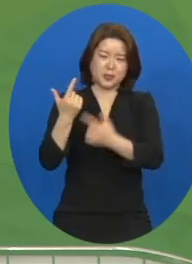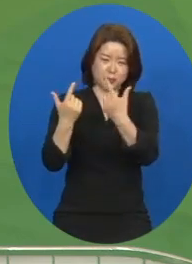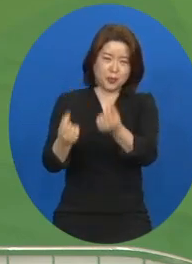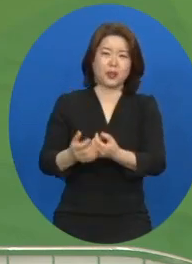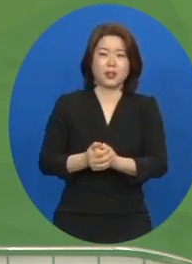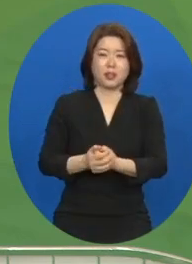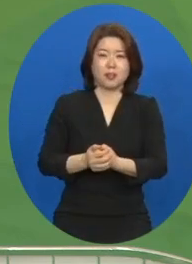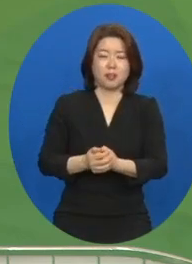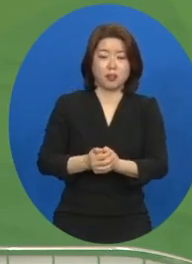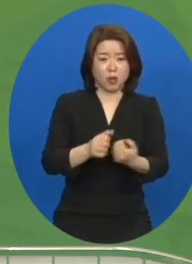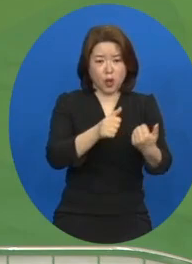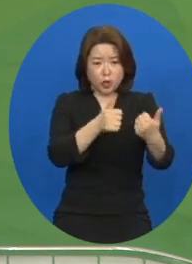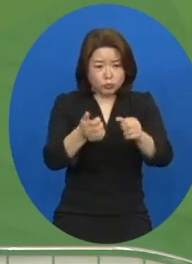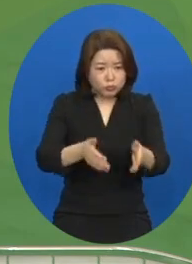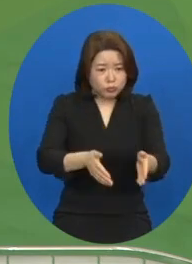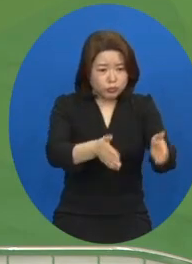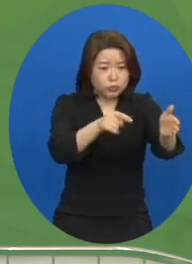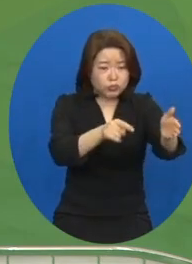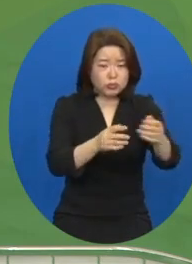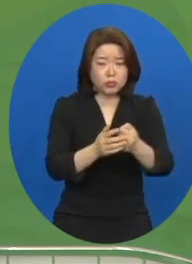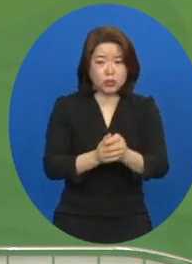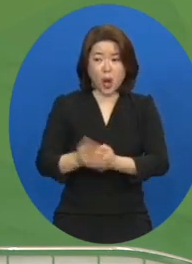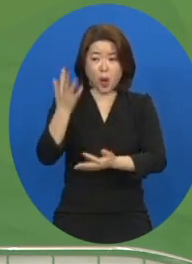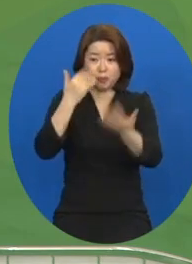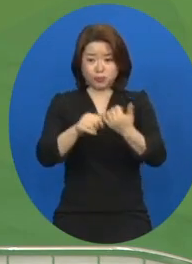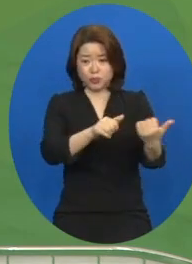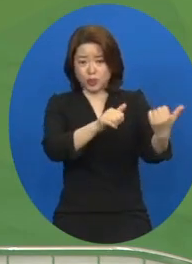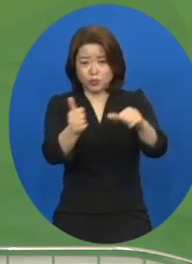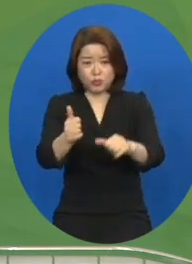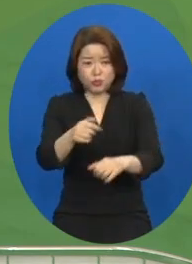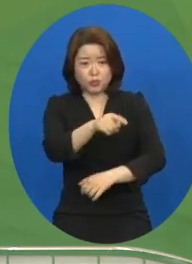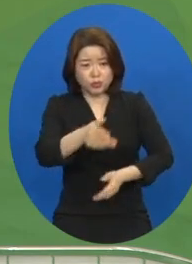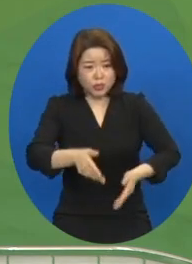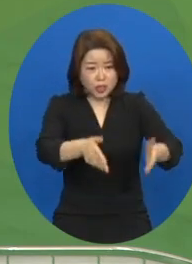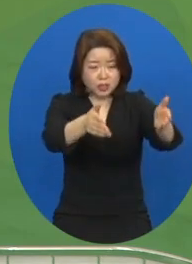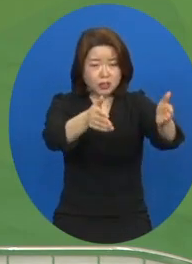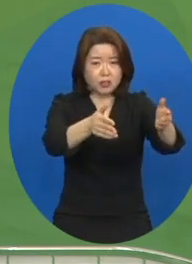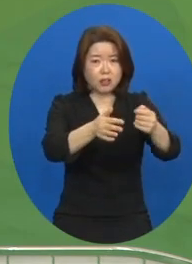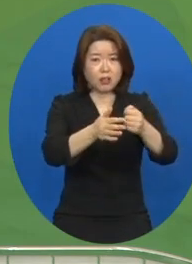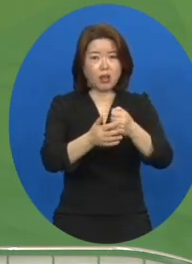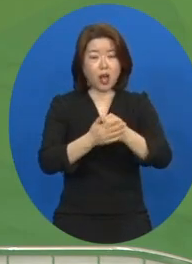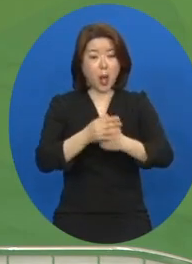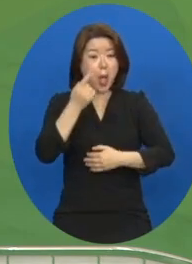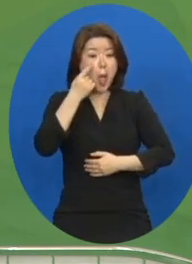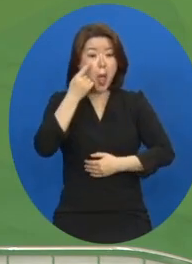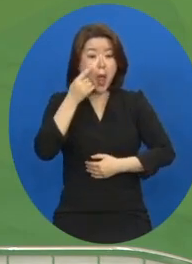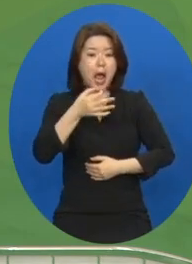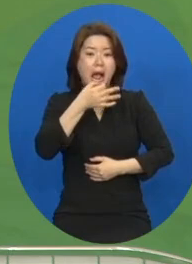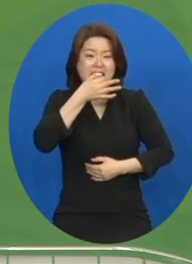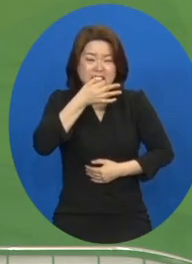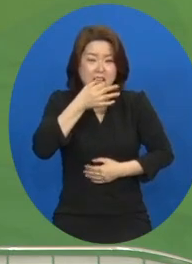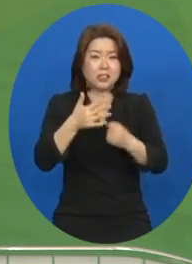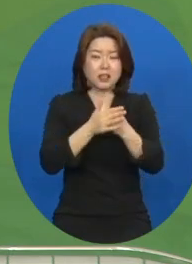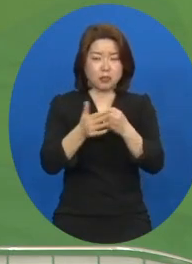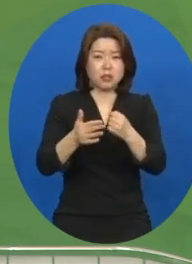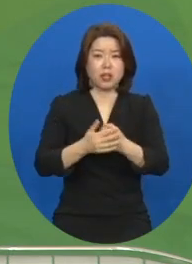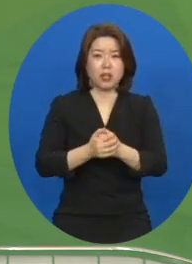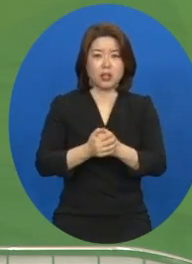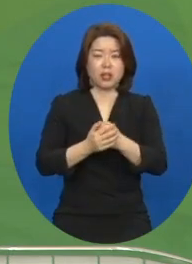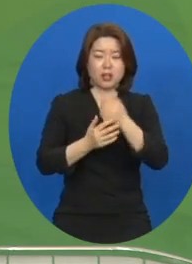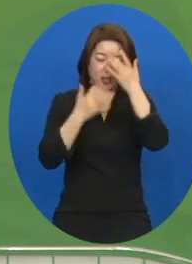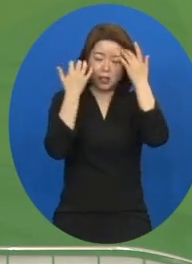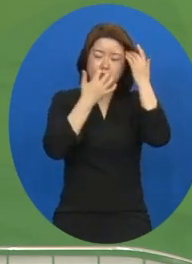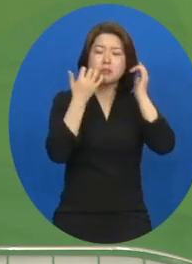죽을 길인데 불태워 죽을 길인데 눈에 보이는 것 탐심 때문에